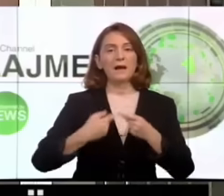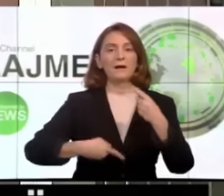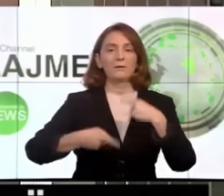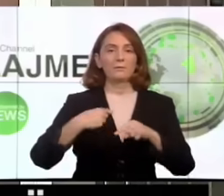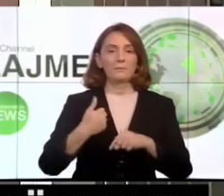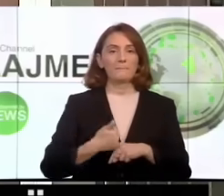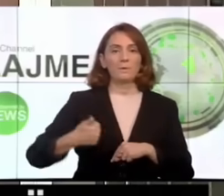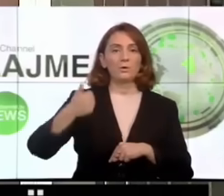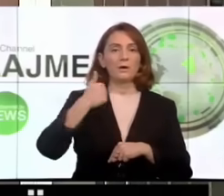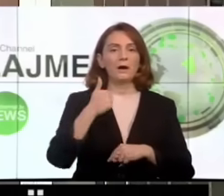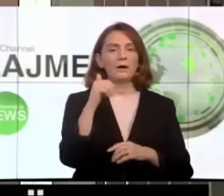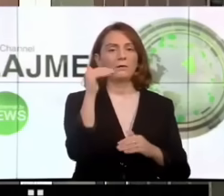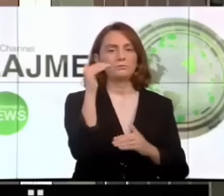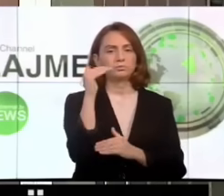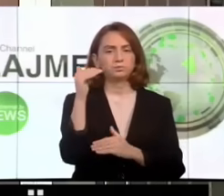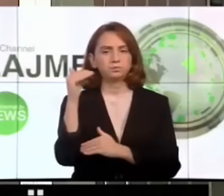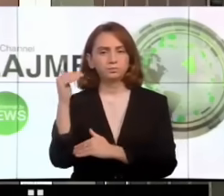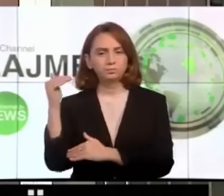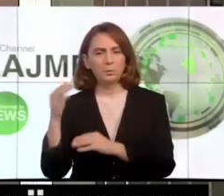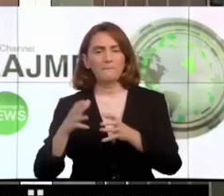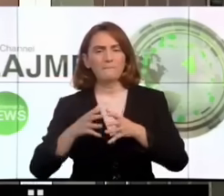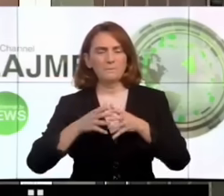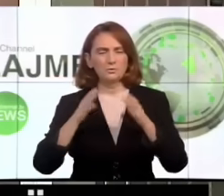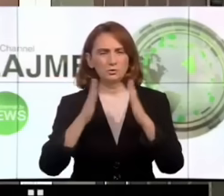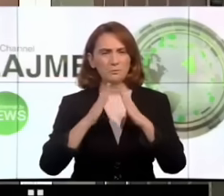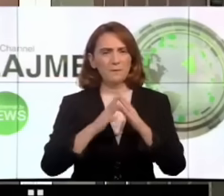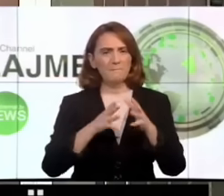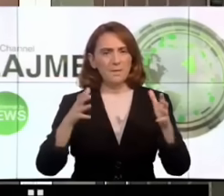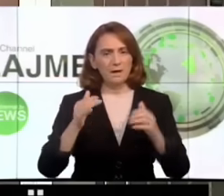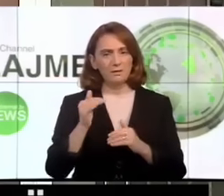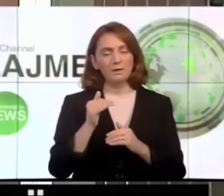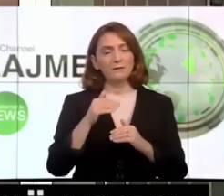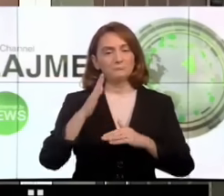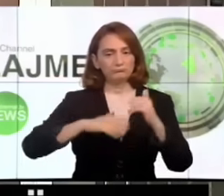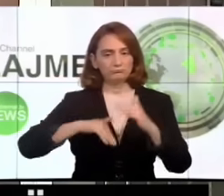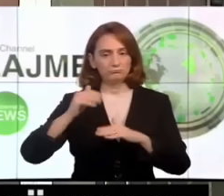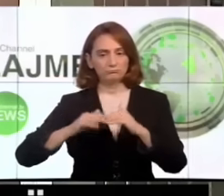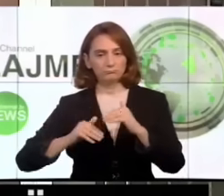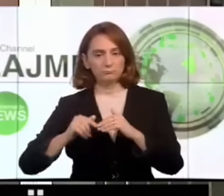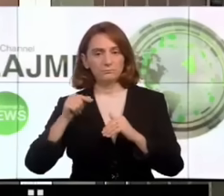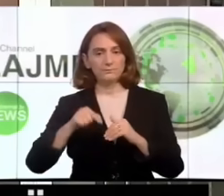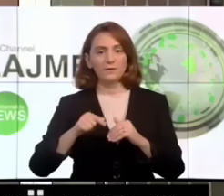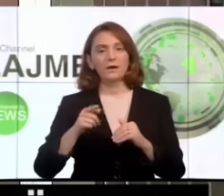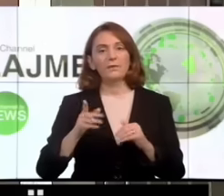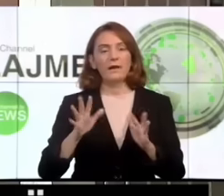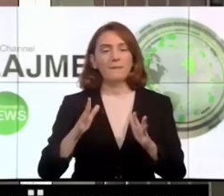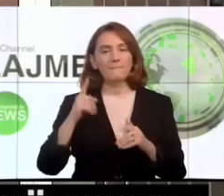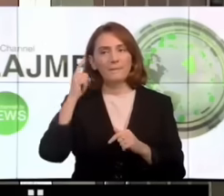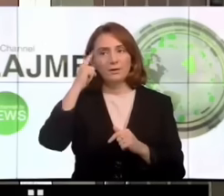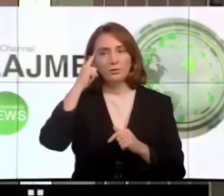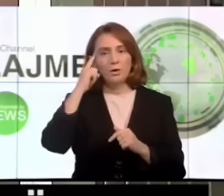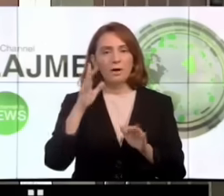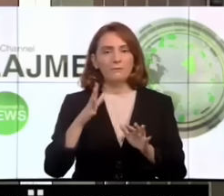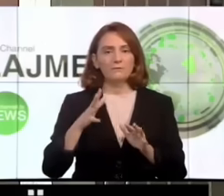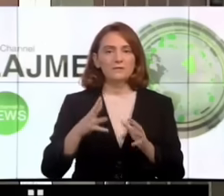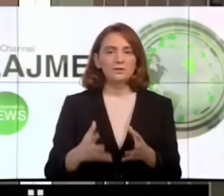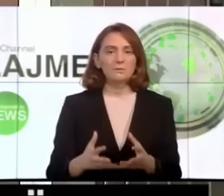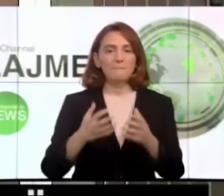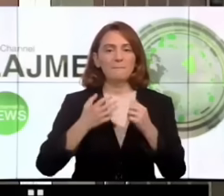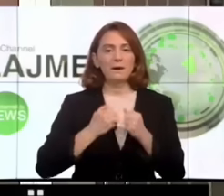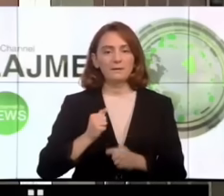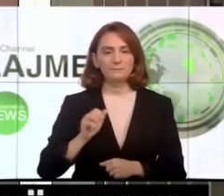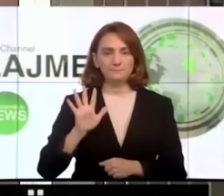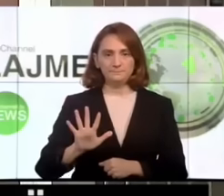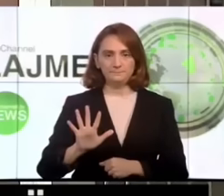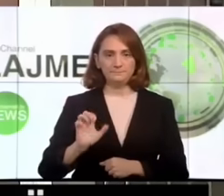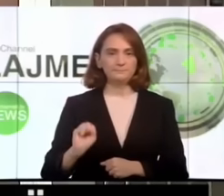gjithashtu edhe nga dhëndri i tij dhe gjithë personat e tjerë të akuzuar. Deri në këtë moment, për ta përmbyllur, përveç komunikimit të akuzave, prokuroria e